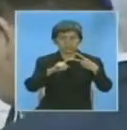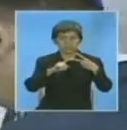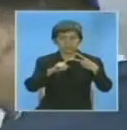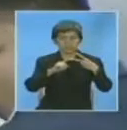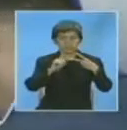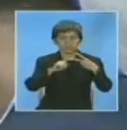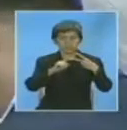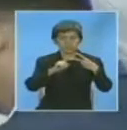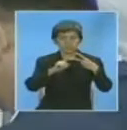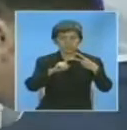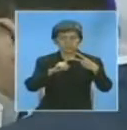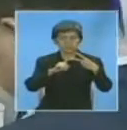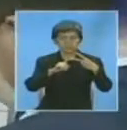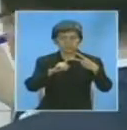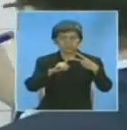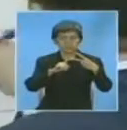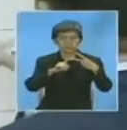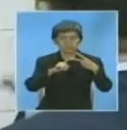สุรชัย